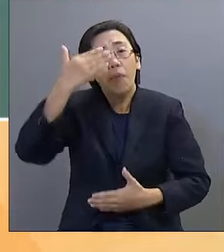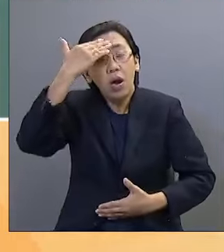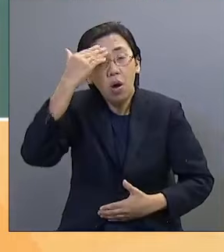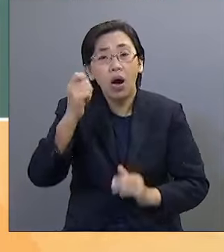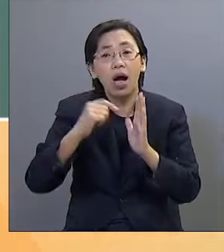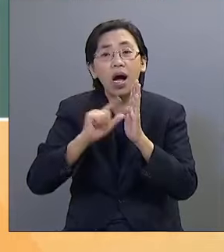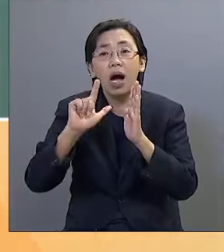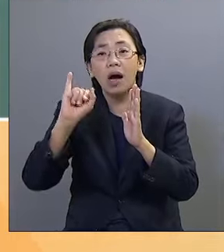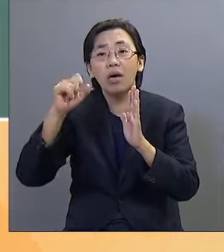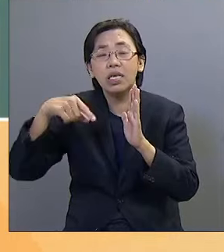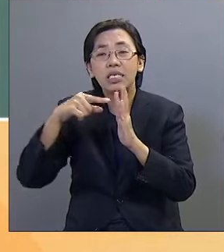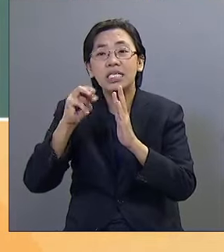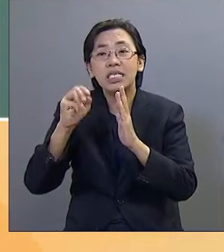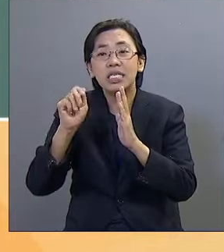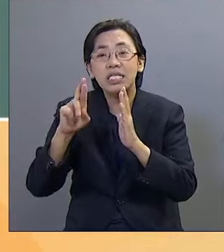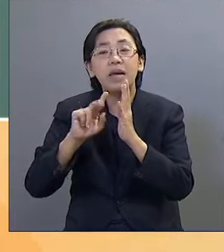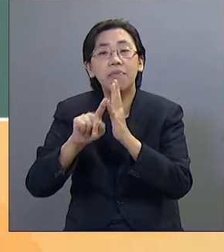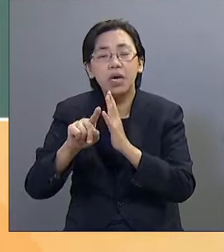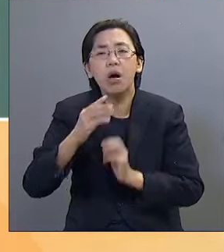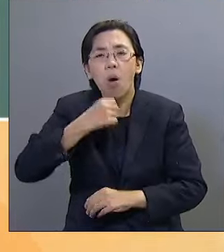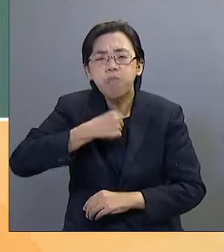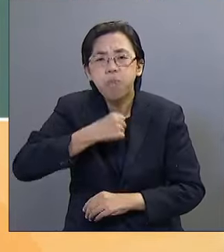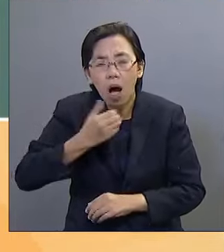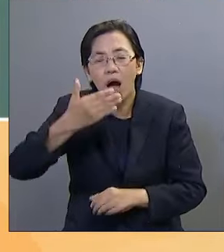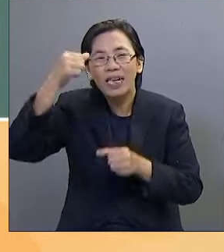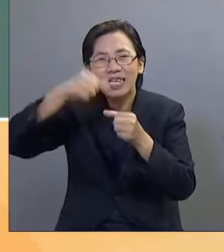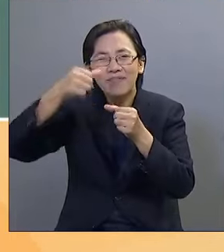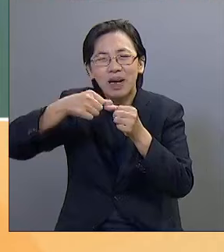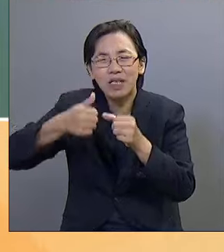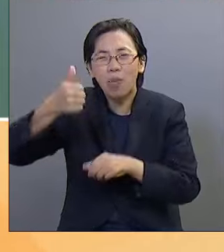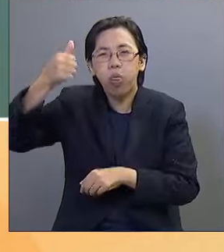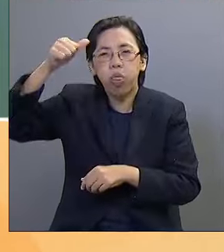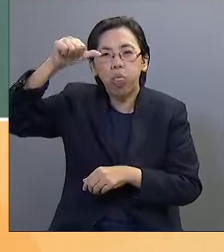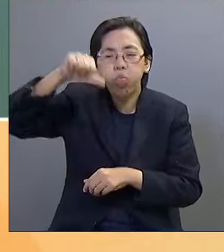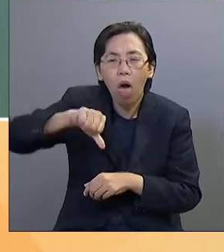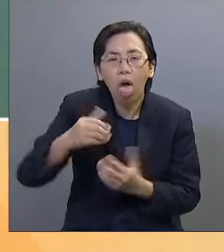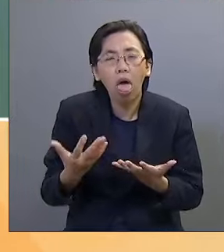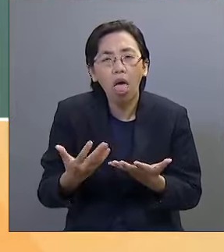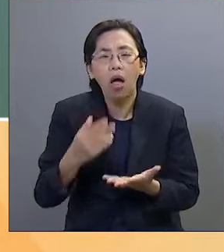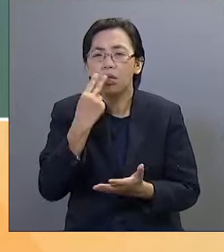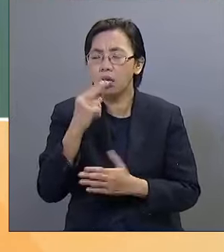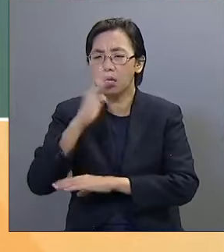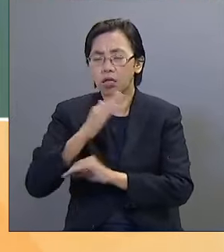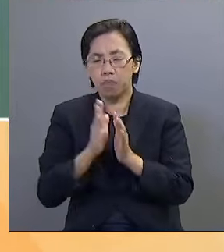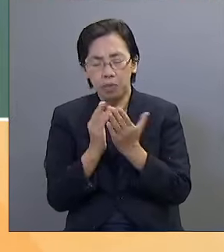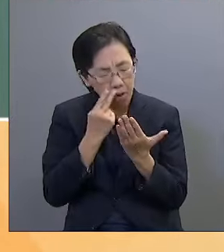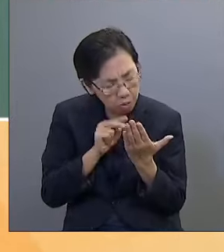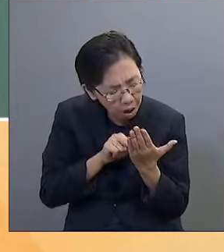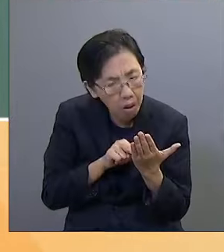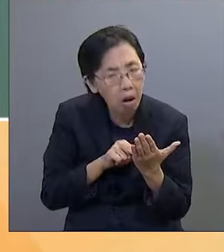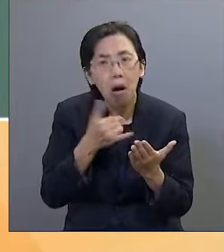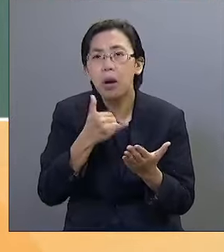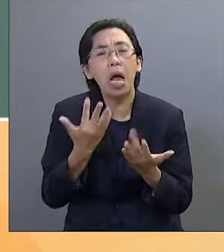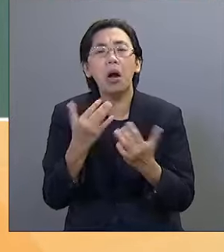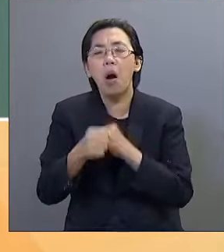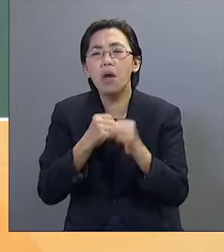กิดขึ้นในผู้สูงอายุแต่จากสถิติหรือว่าบทความต่างๆที่เขาตีพิมพ์ให้เราได้อ่านกันเนี่ยเดี๋ยวนี้คือไม่จำเป็นต้องรอถึงขั้นมีอายุมาก